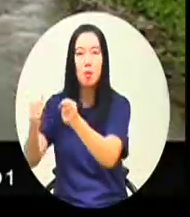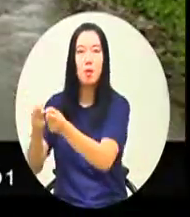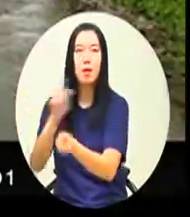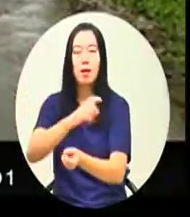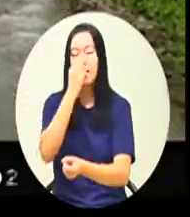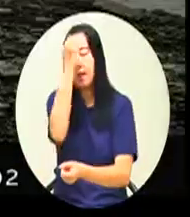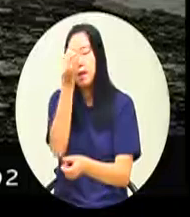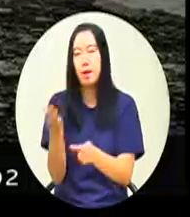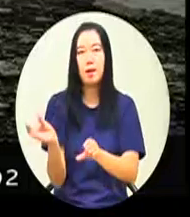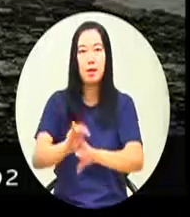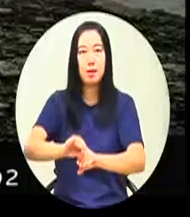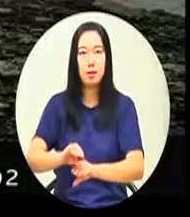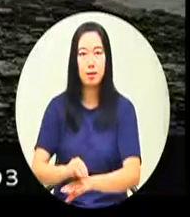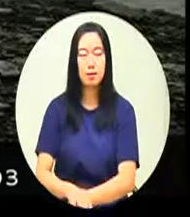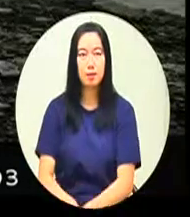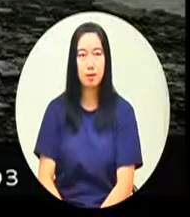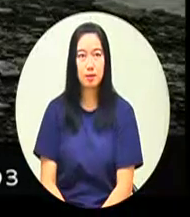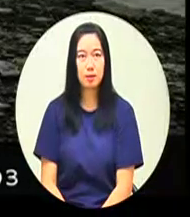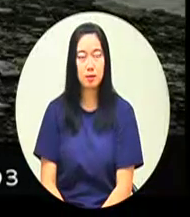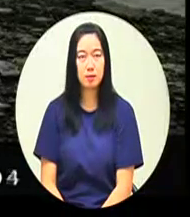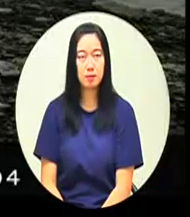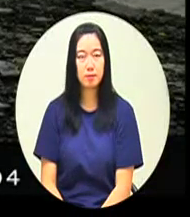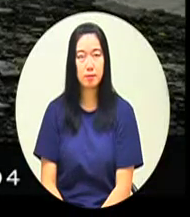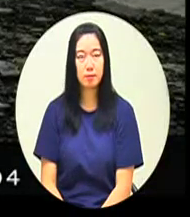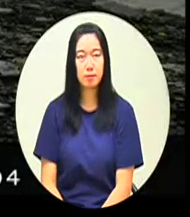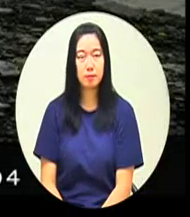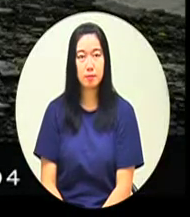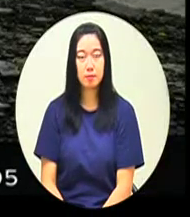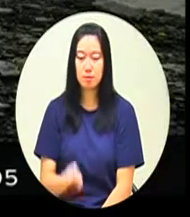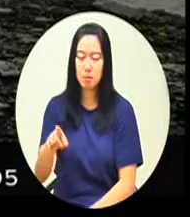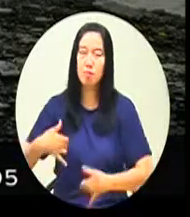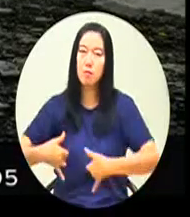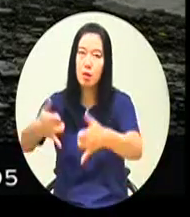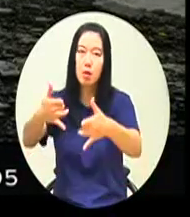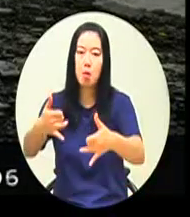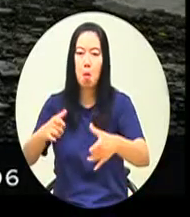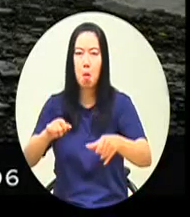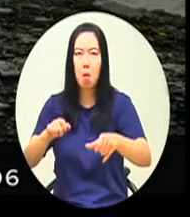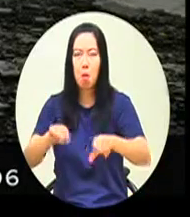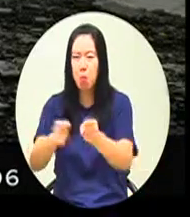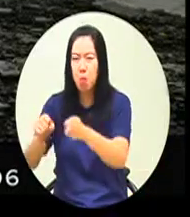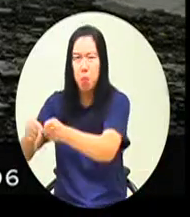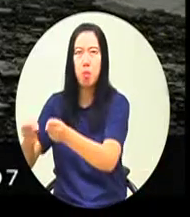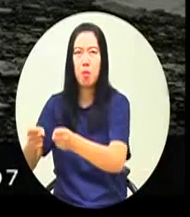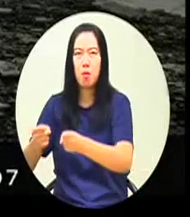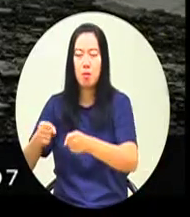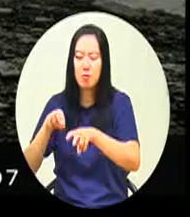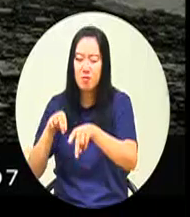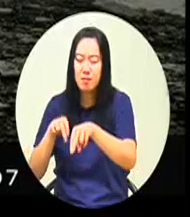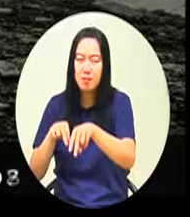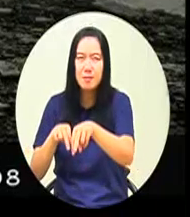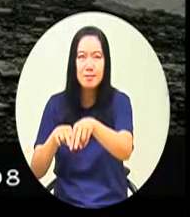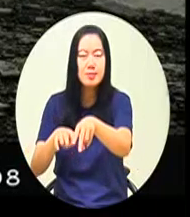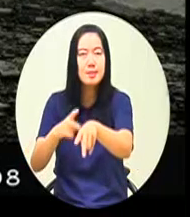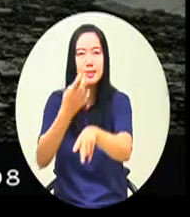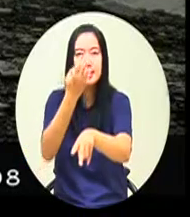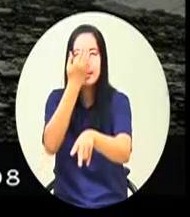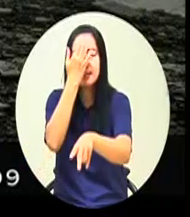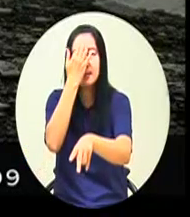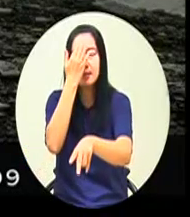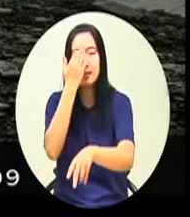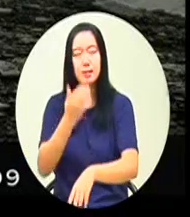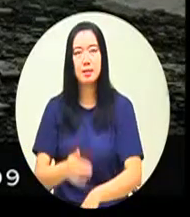的，你知道吗？好、哦，这种路要怎么走？这种路要怎么走？我们是